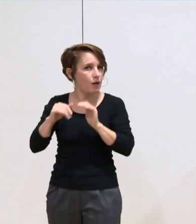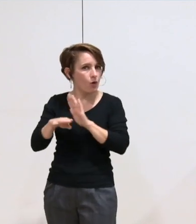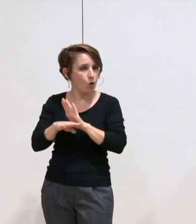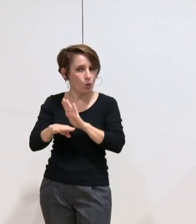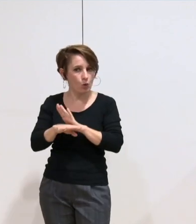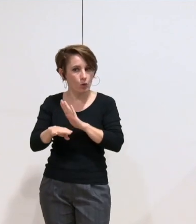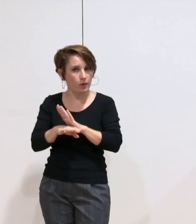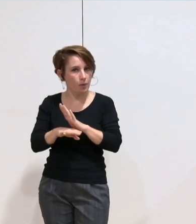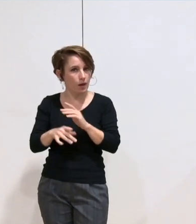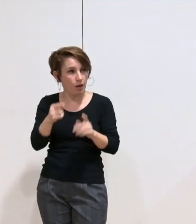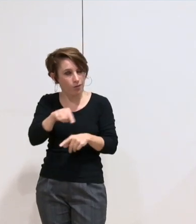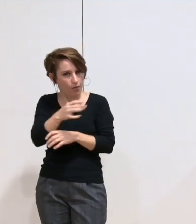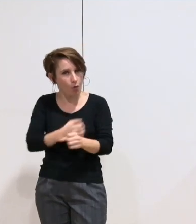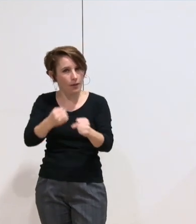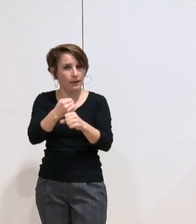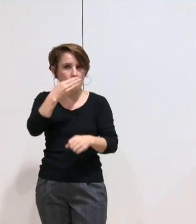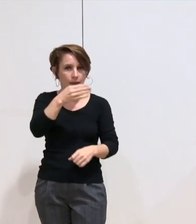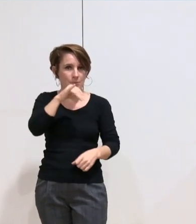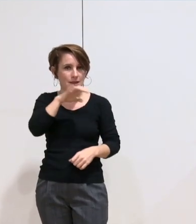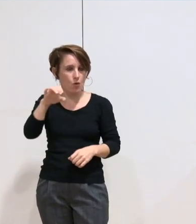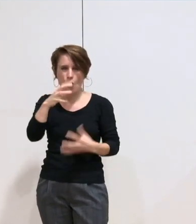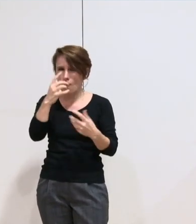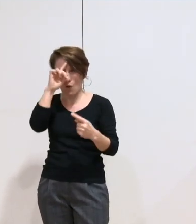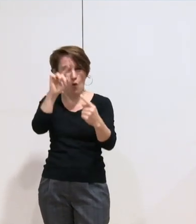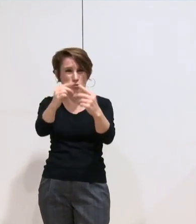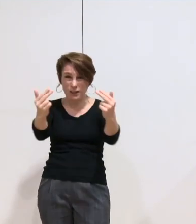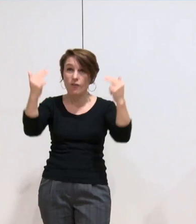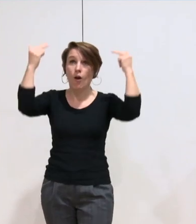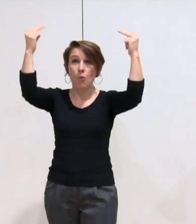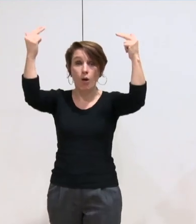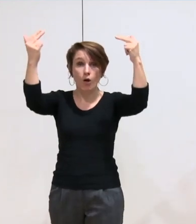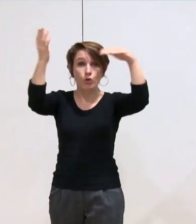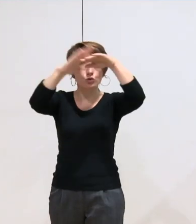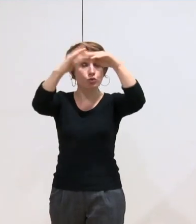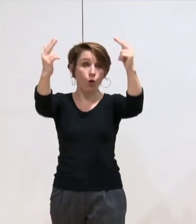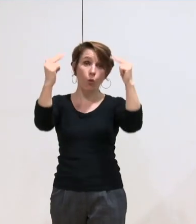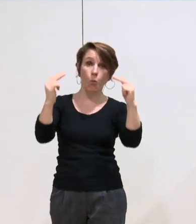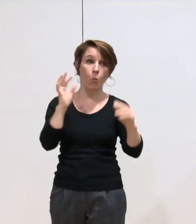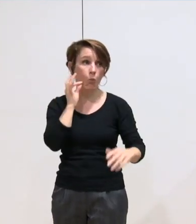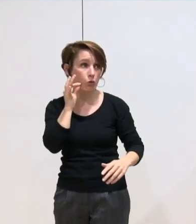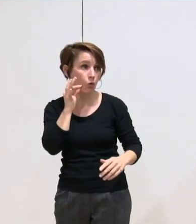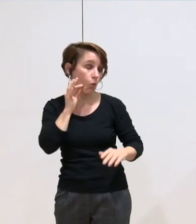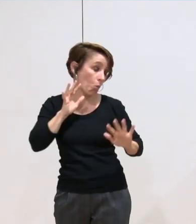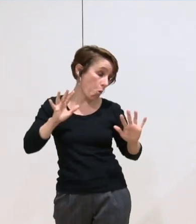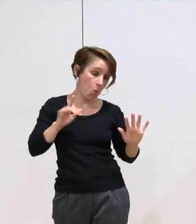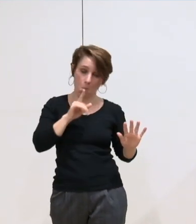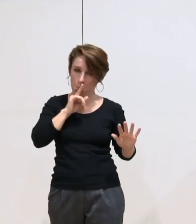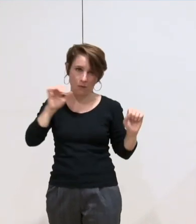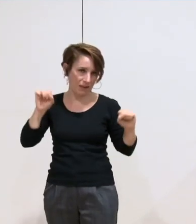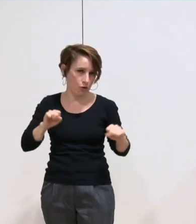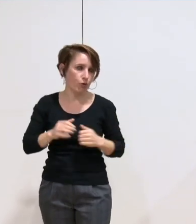au moment de la mise en place de la MIE. Elles sont là, dont acte. Nous terminerons pour notre part en